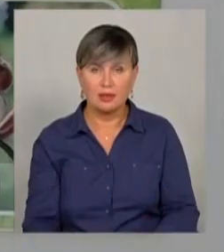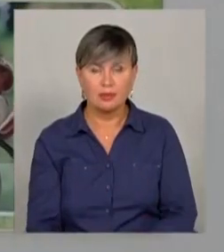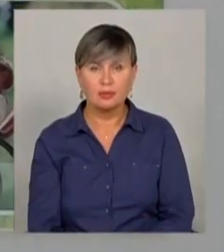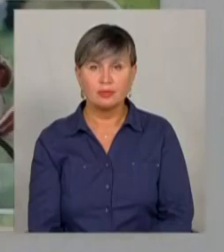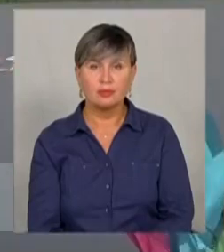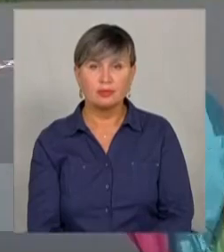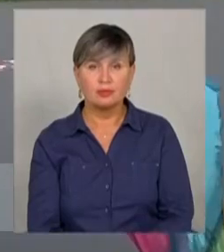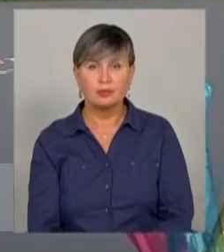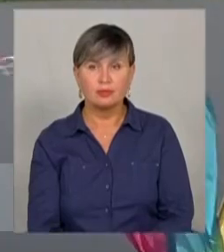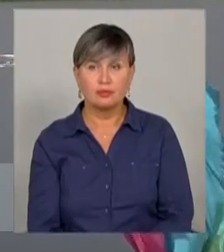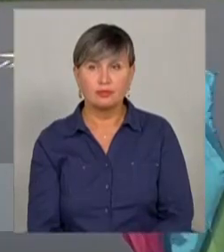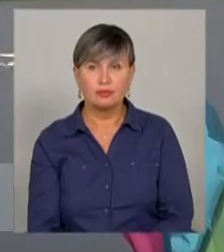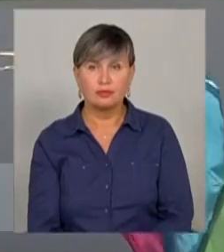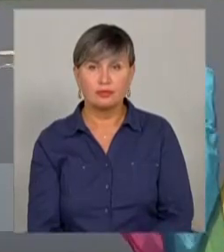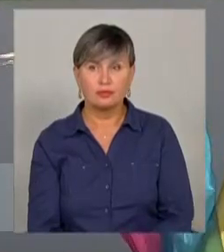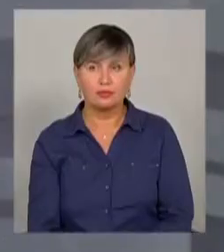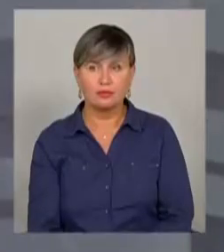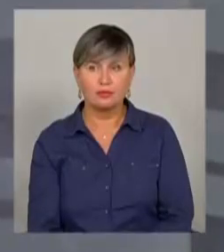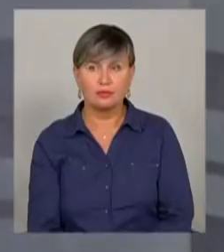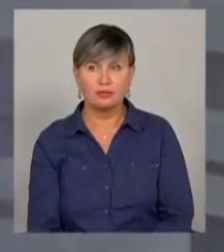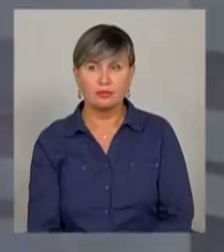Кжаркенова, Медет Саматула, телеканал «Алматы».